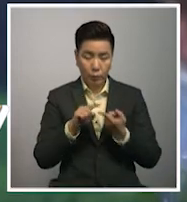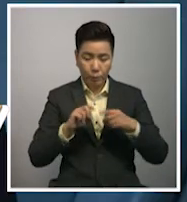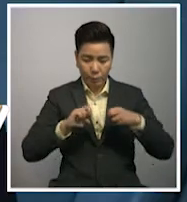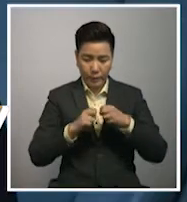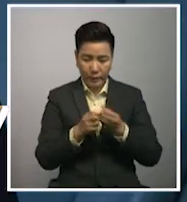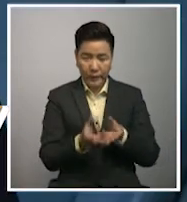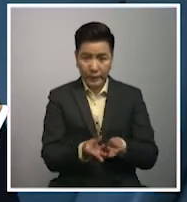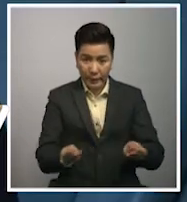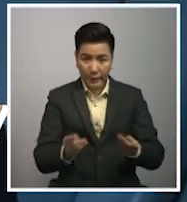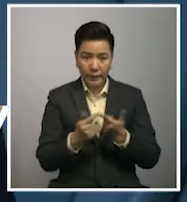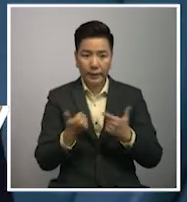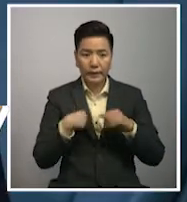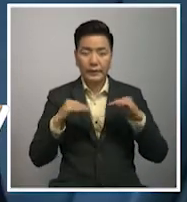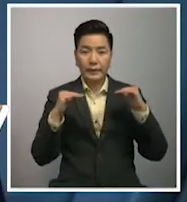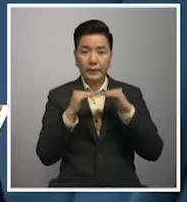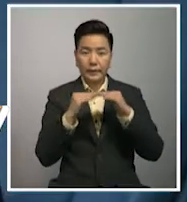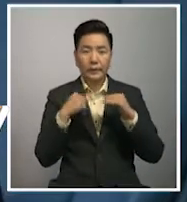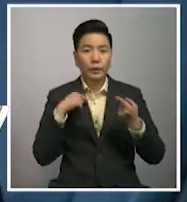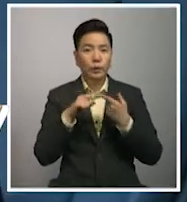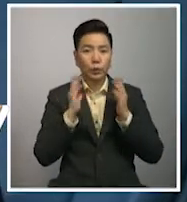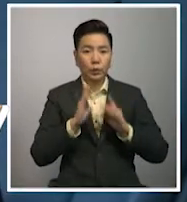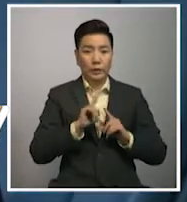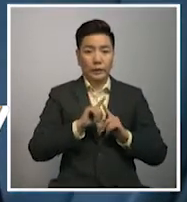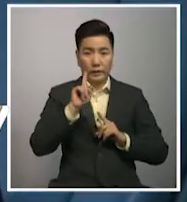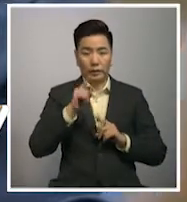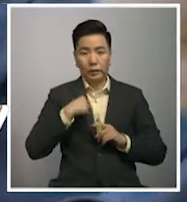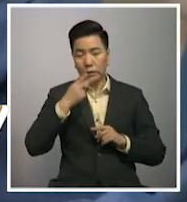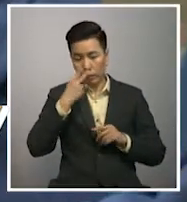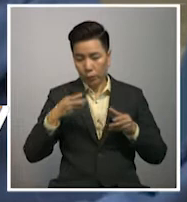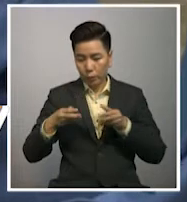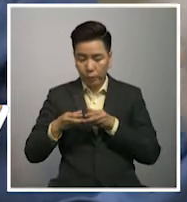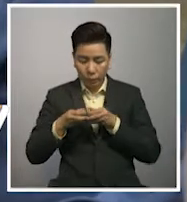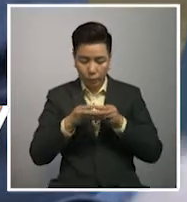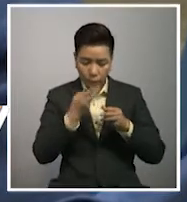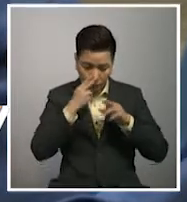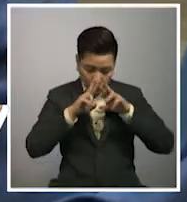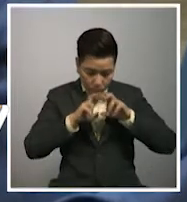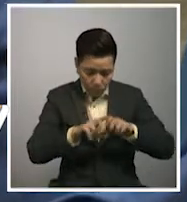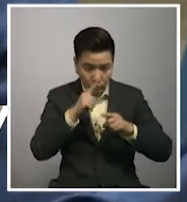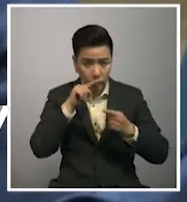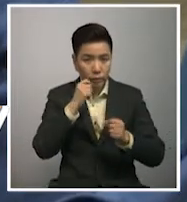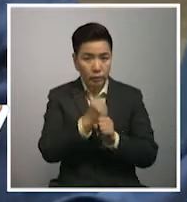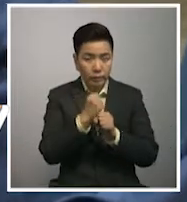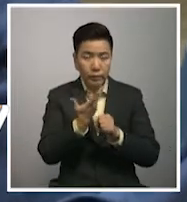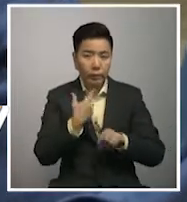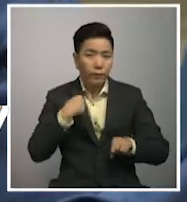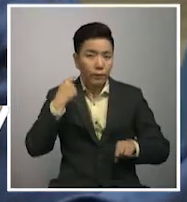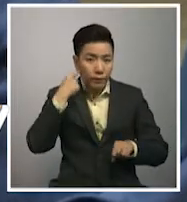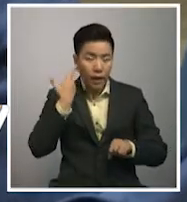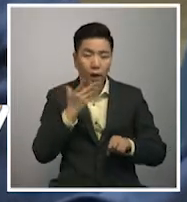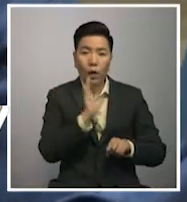หาที่ดินและการออกเอกสารสิทธิ์ในที่ดินคนที่1พร้อมกับคณะได้ลงพื้นที่ศึกษาดูงานโดยเป็นการรับฟังความคิ